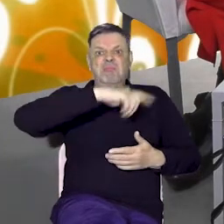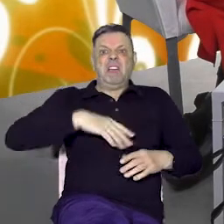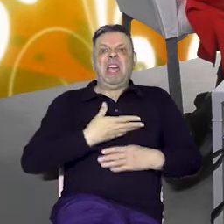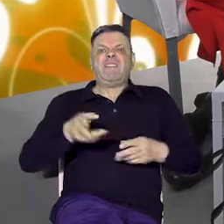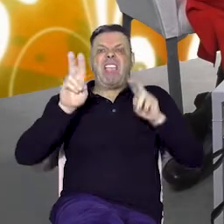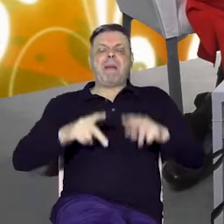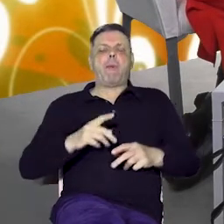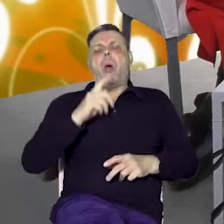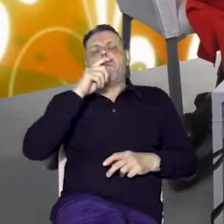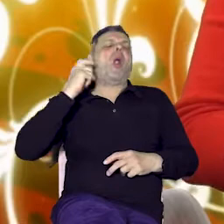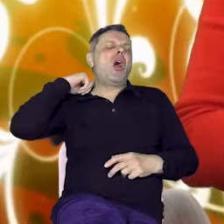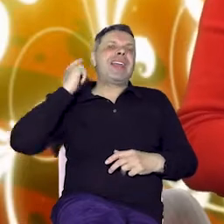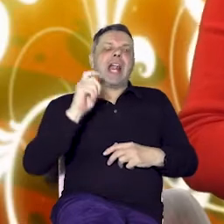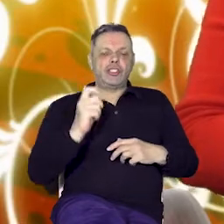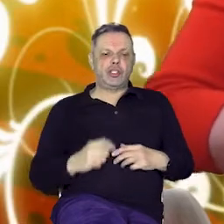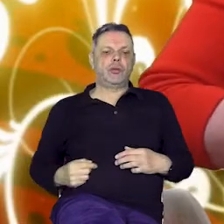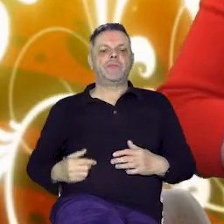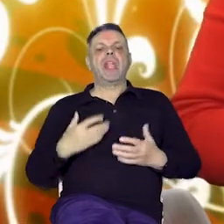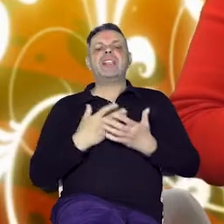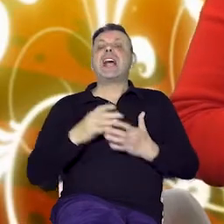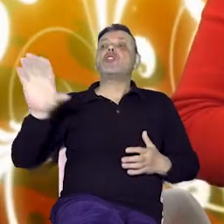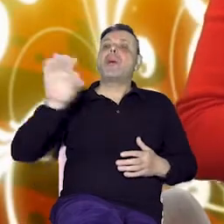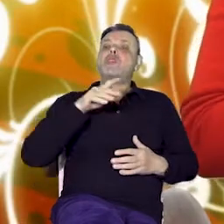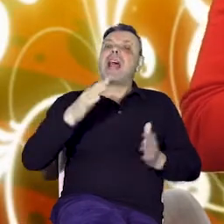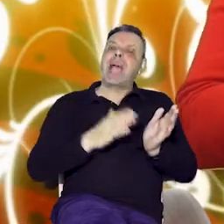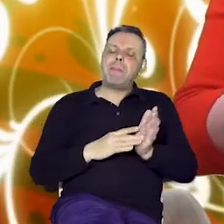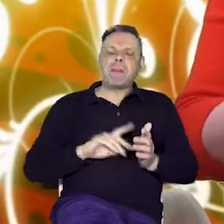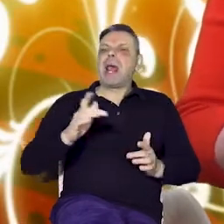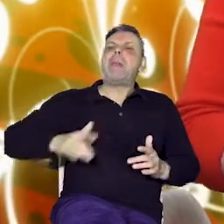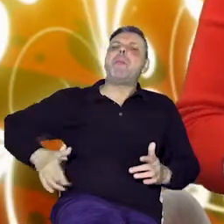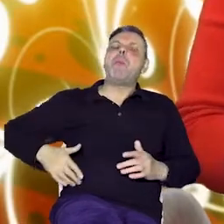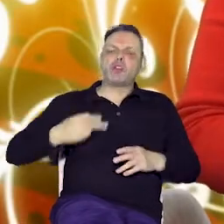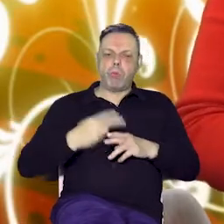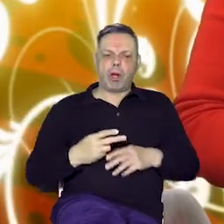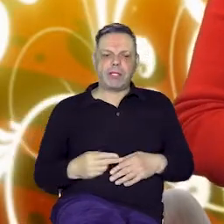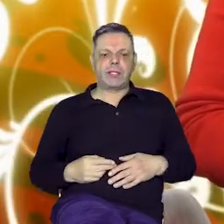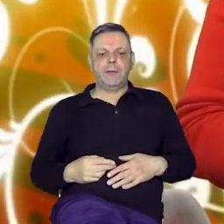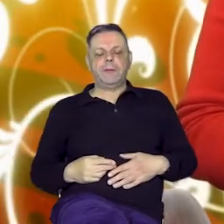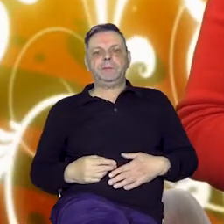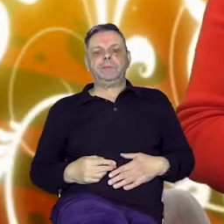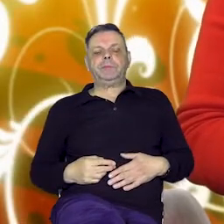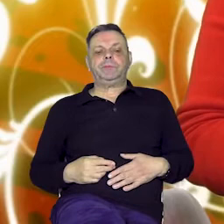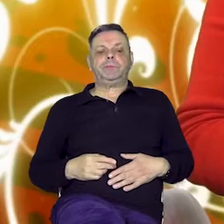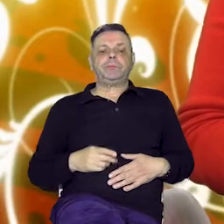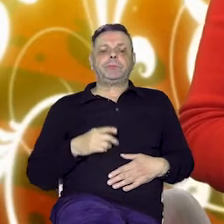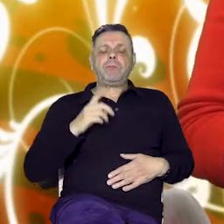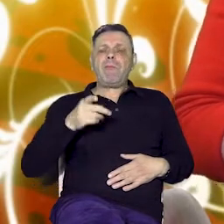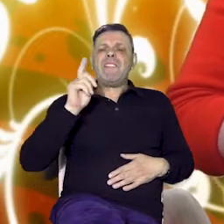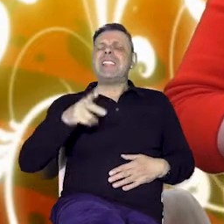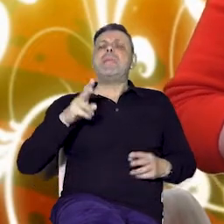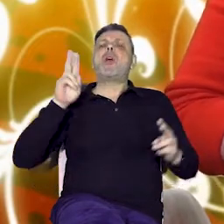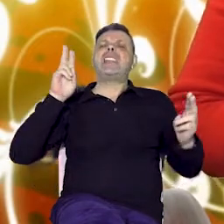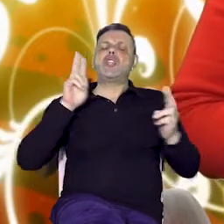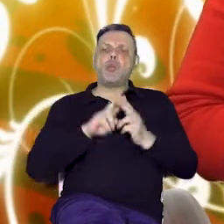80% stanovništva. Upravo sam zato uzela taj primjer, a ne bubrežnu bolest. Govorim o nečemu jako proširenom. Vi se s time morate suočiti